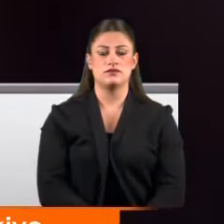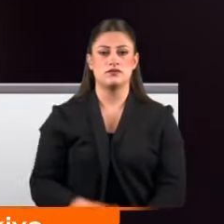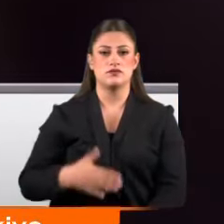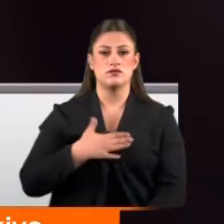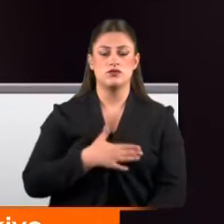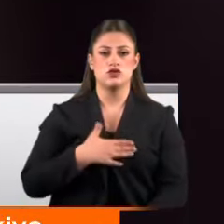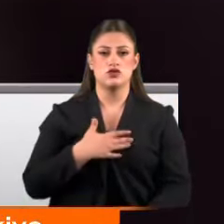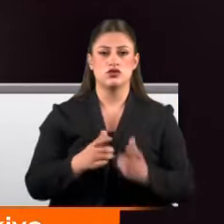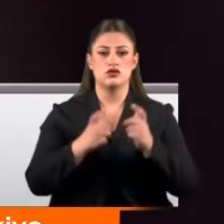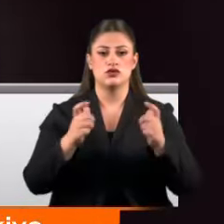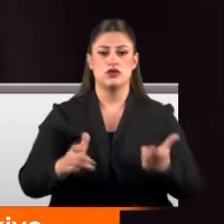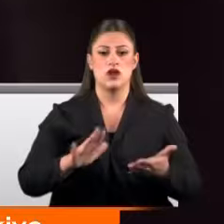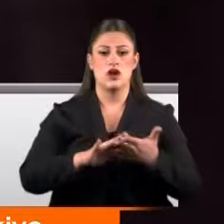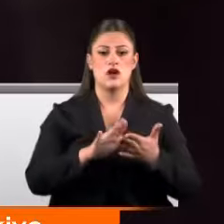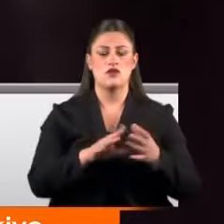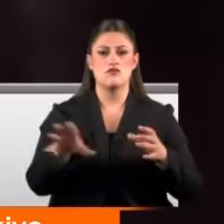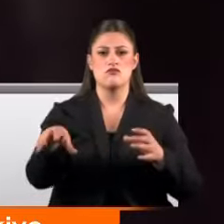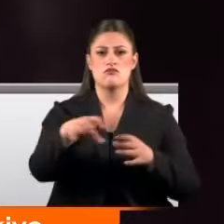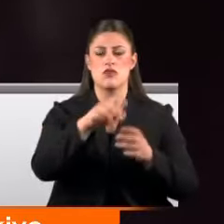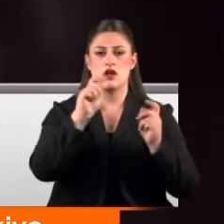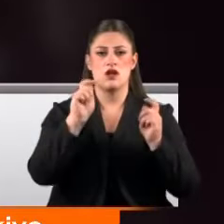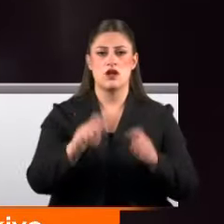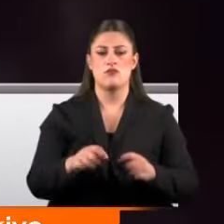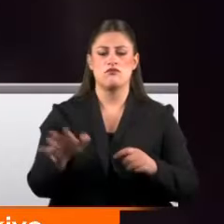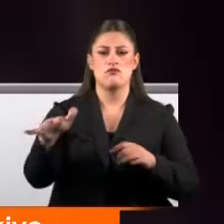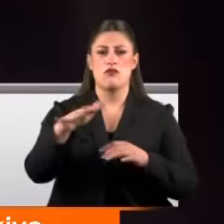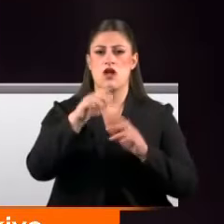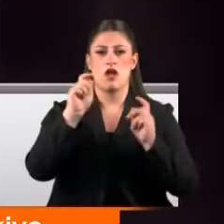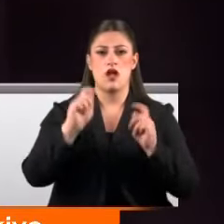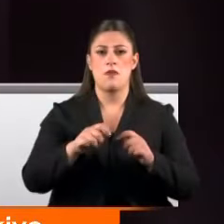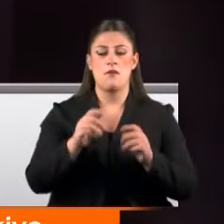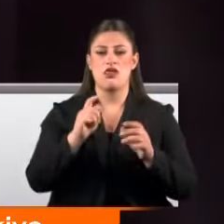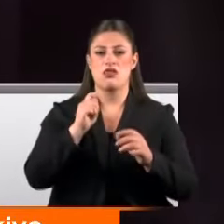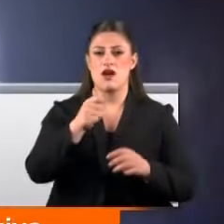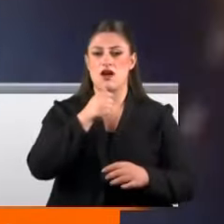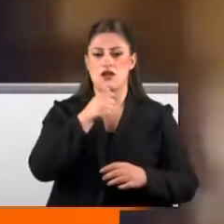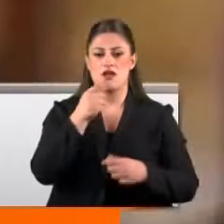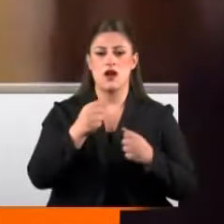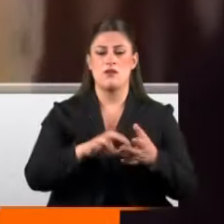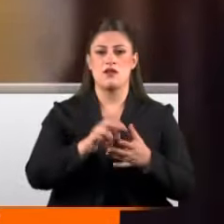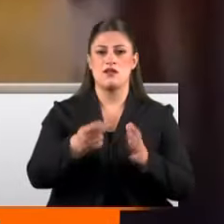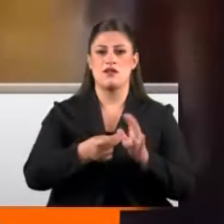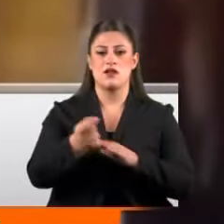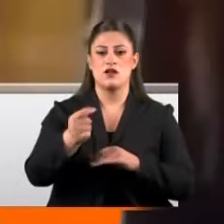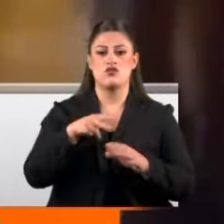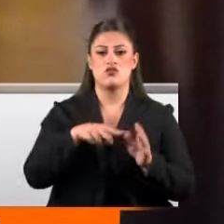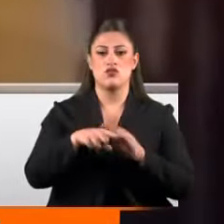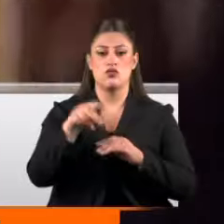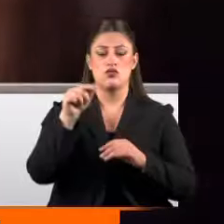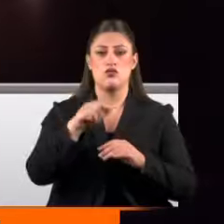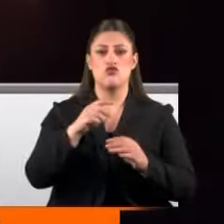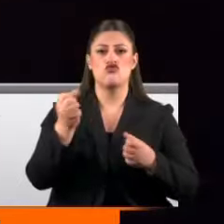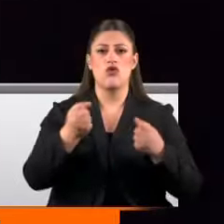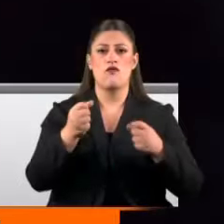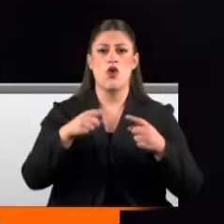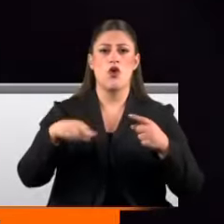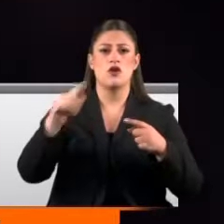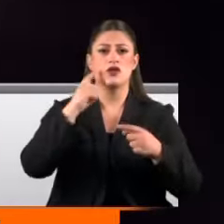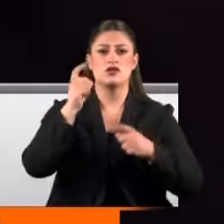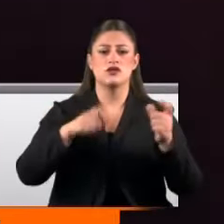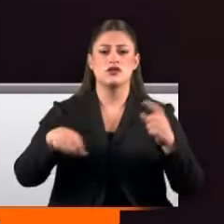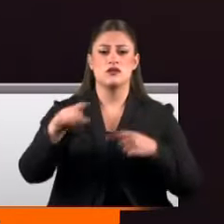Bursa'da arkadaşlarını toplayan taksici ücret vermeden araçtan kaçan yolcuyu indirdiği yere geldi. Şoförler dakikalarca